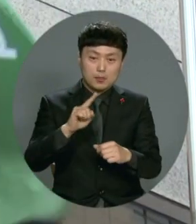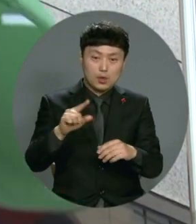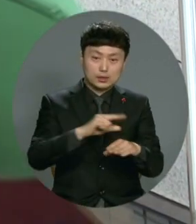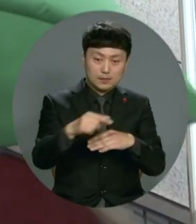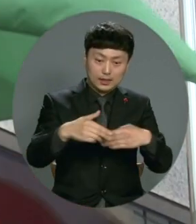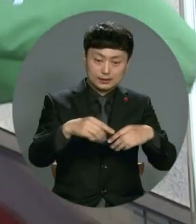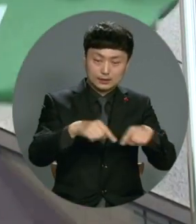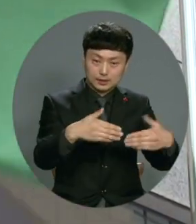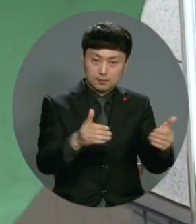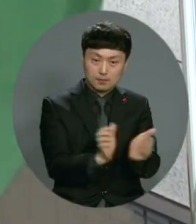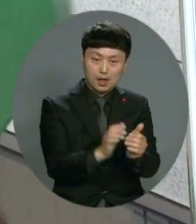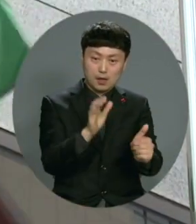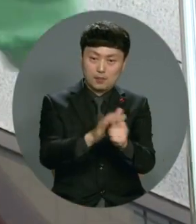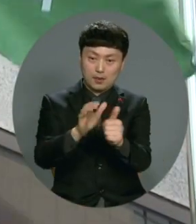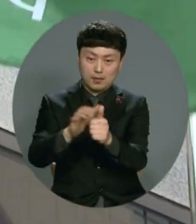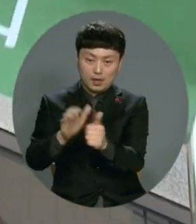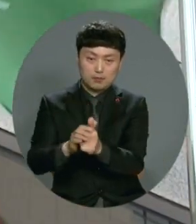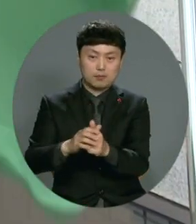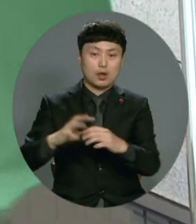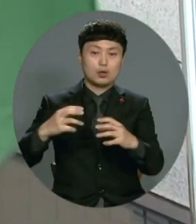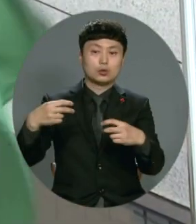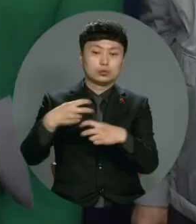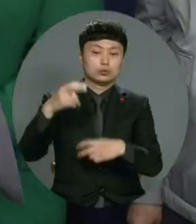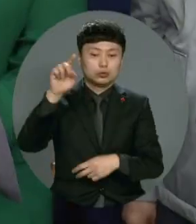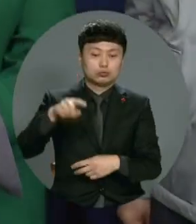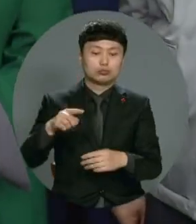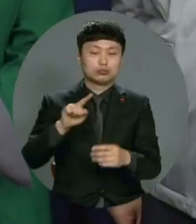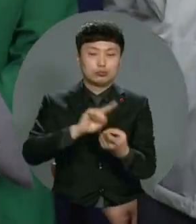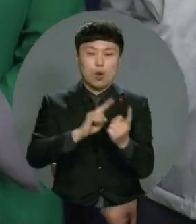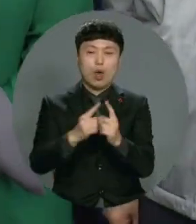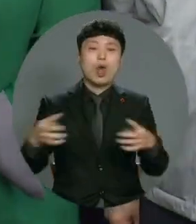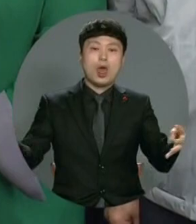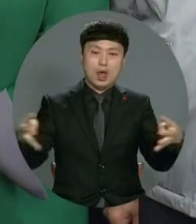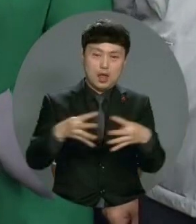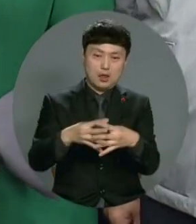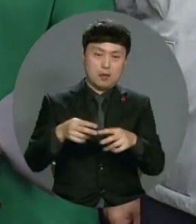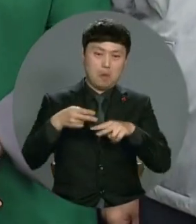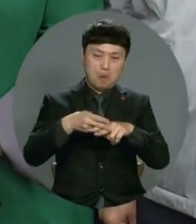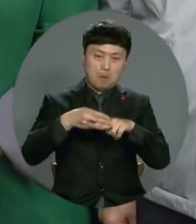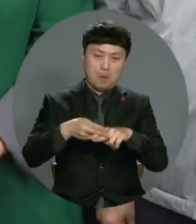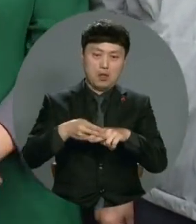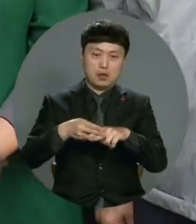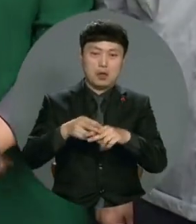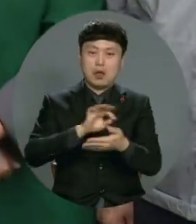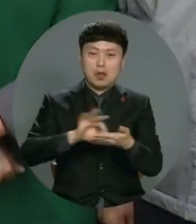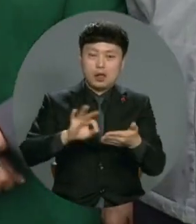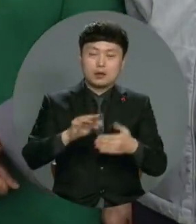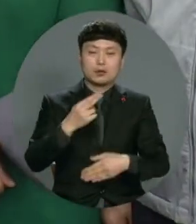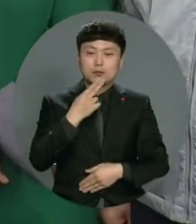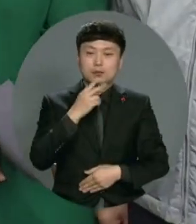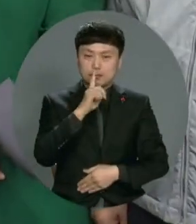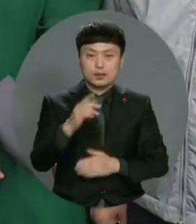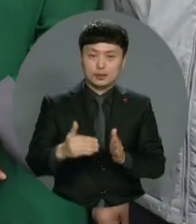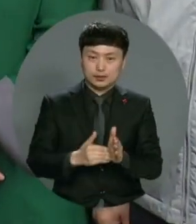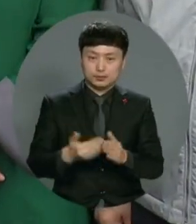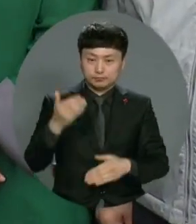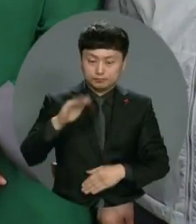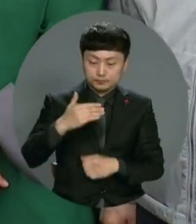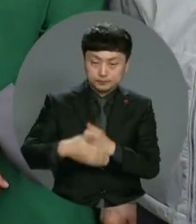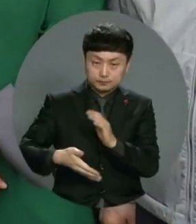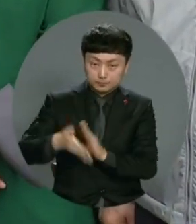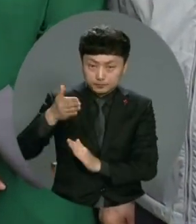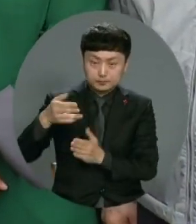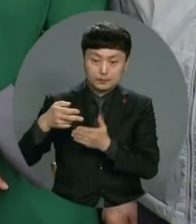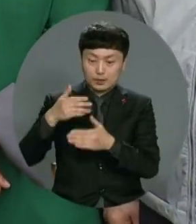확대되더라도 국토부 등과 사전협의 절차가 있어 해제권이 남용되지는 않을 것이라고 밝혔습니다 하지만 대구시